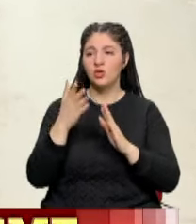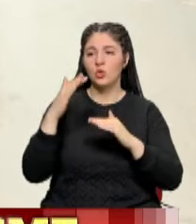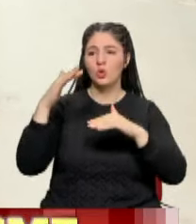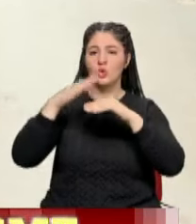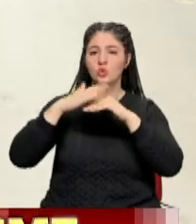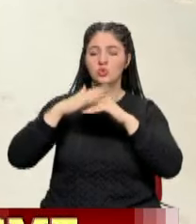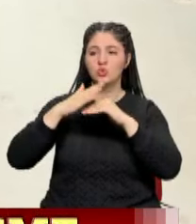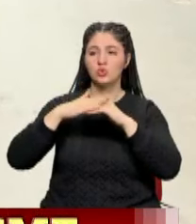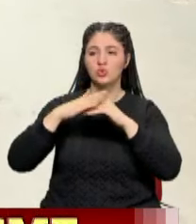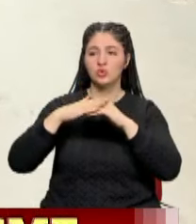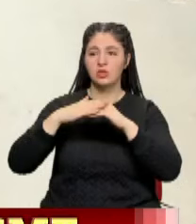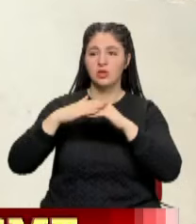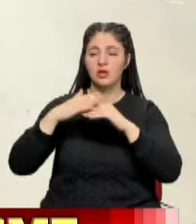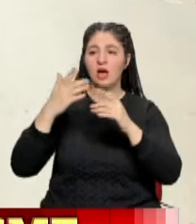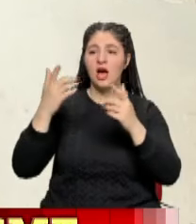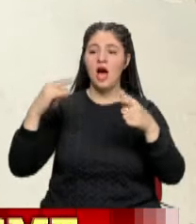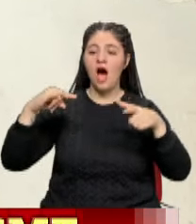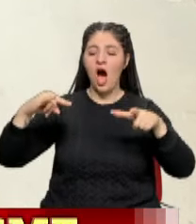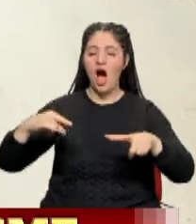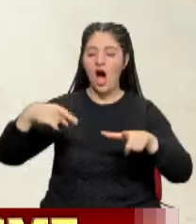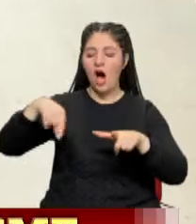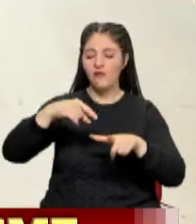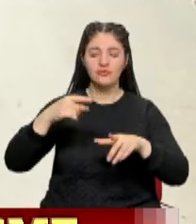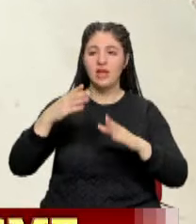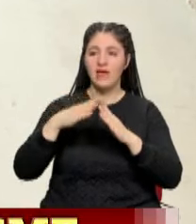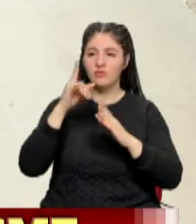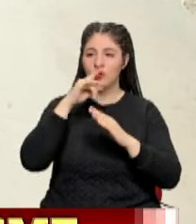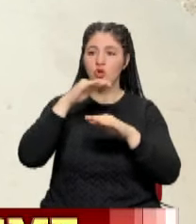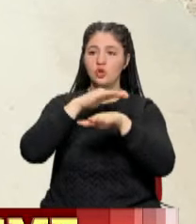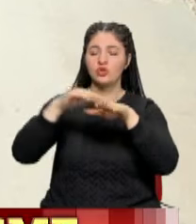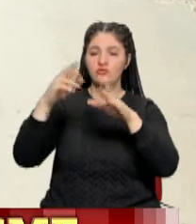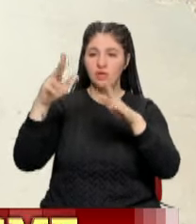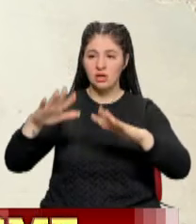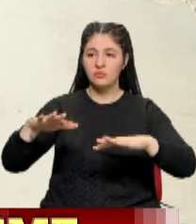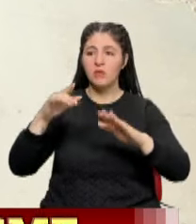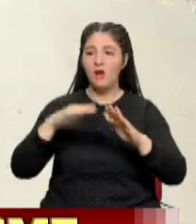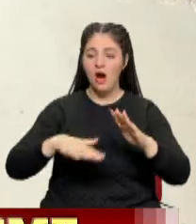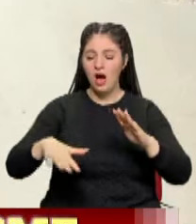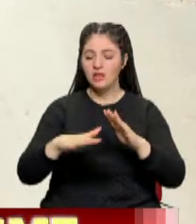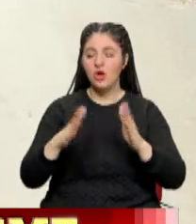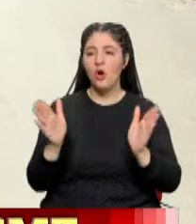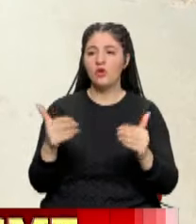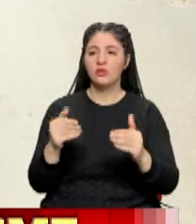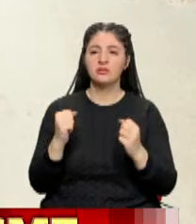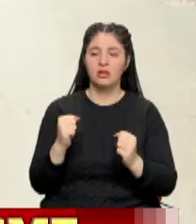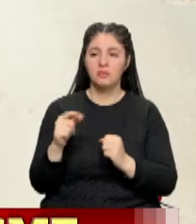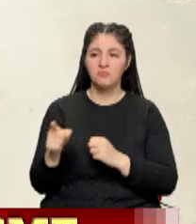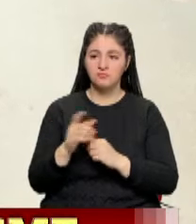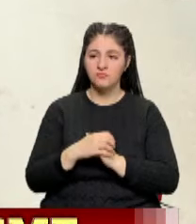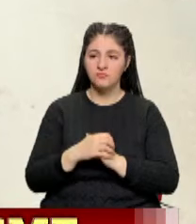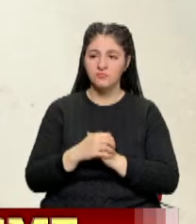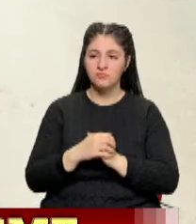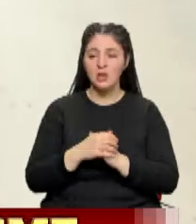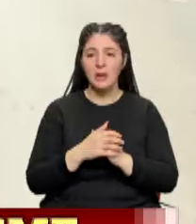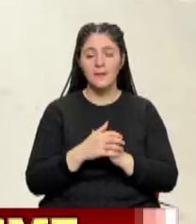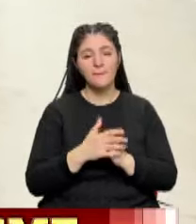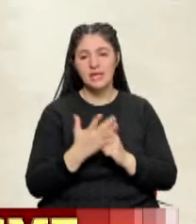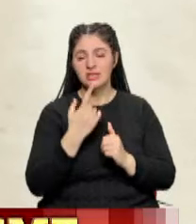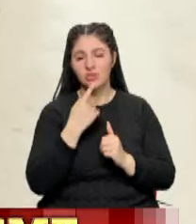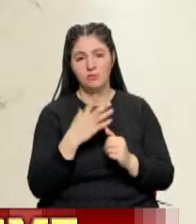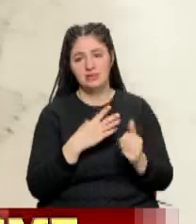Üst avlulu ev olduğundan dolayı üst taraf yıkılmış ama alttaki odalarımız sağlam. Peki,